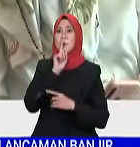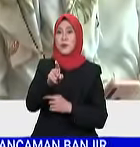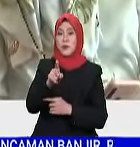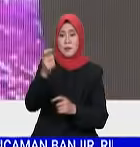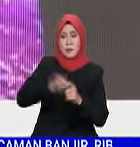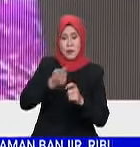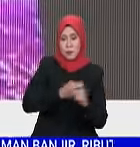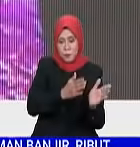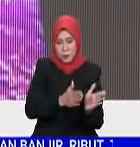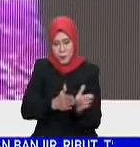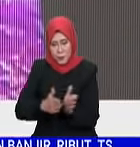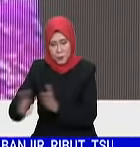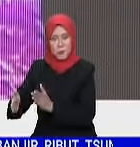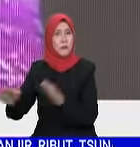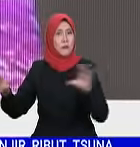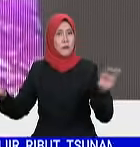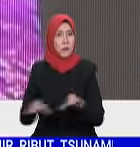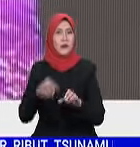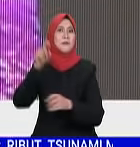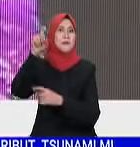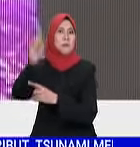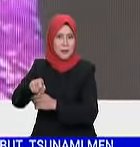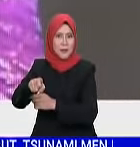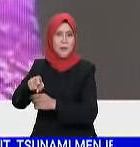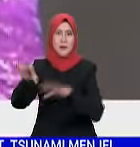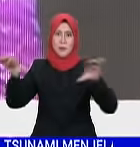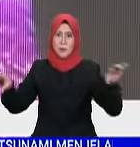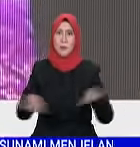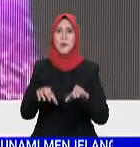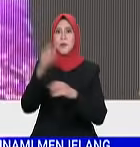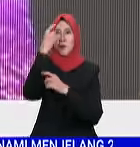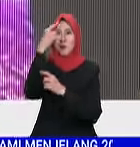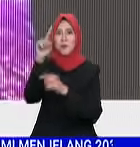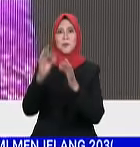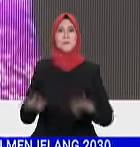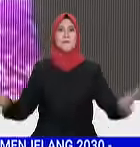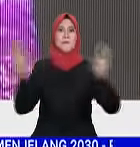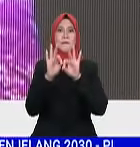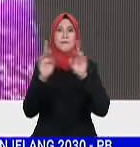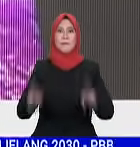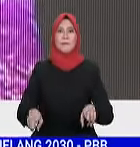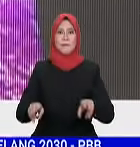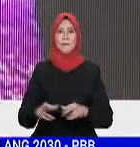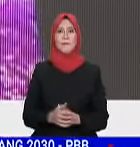setiap perancangan yang kita buat mesti dilaksanakan demi kepentingan rakyat.